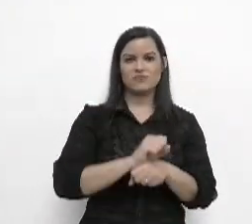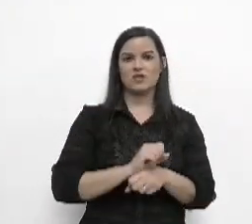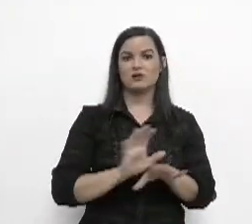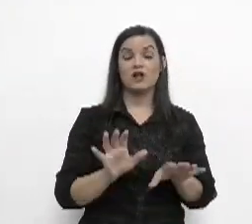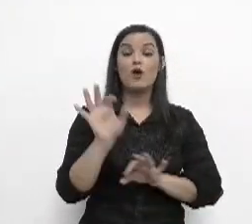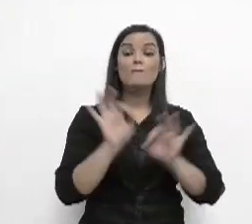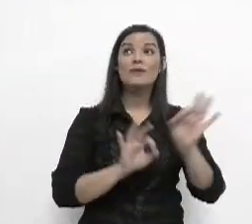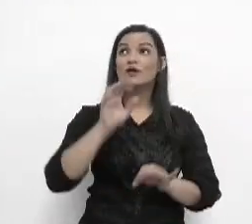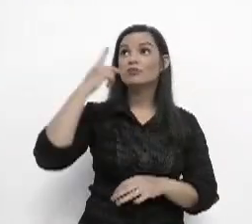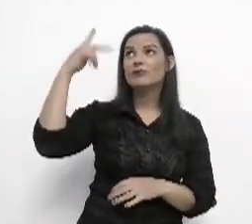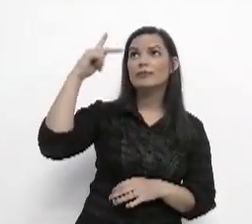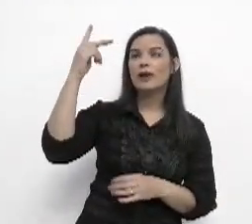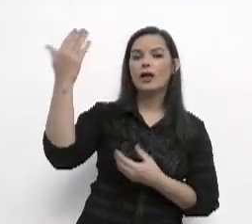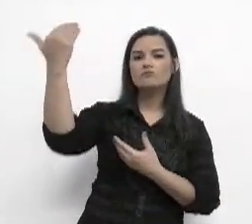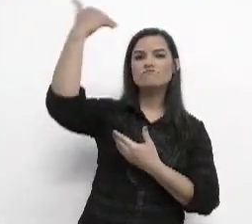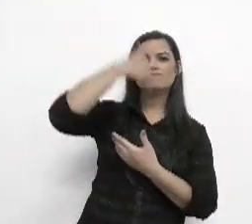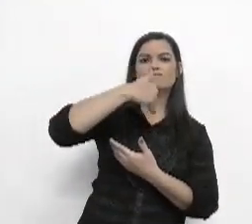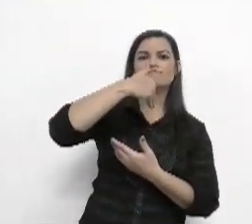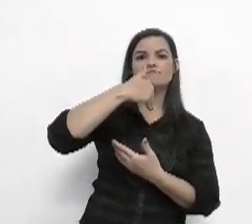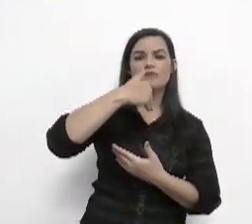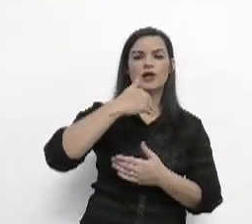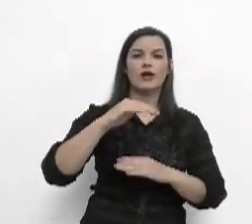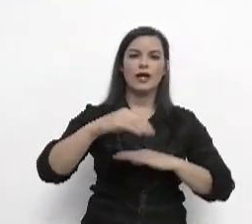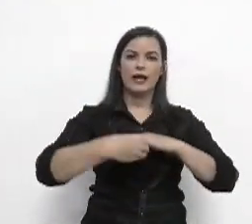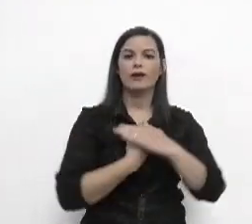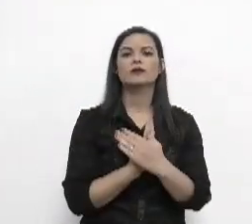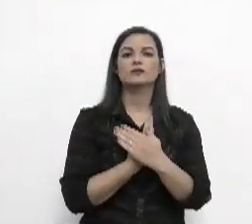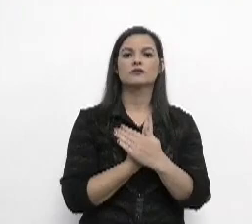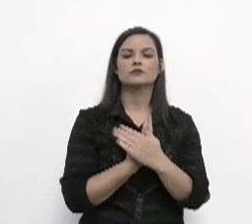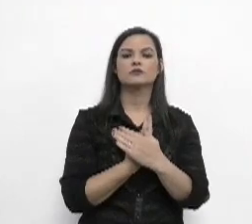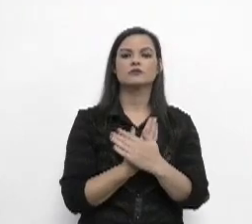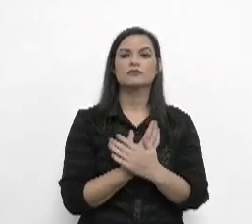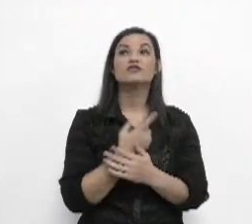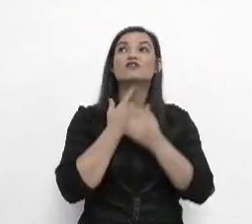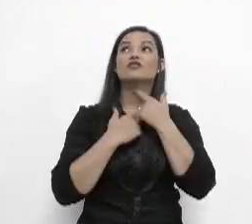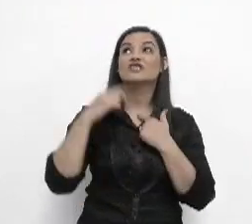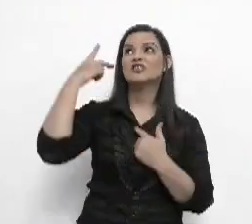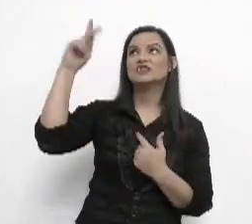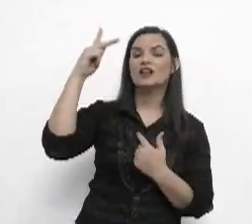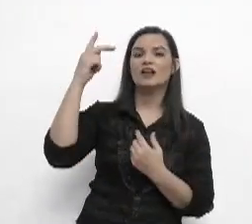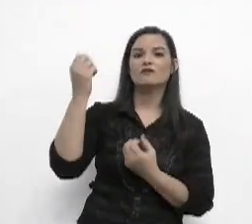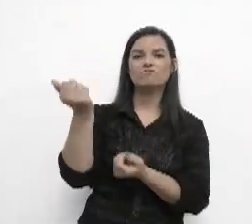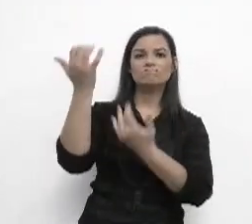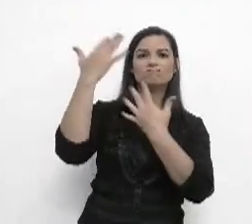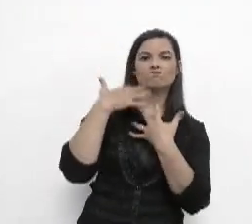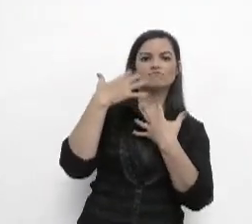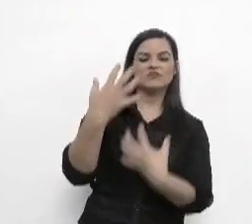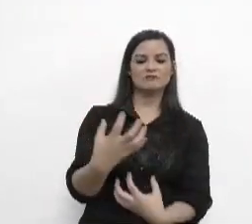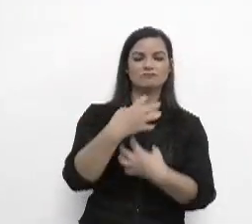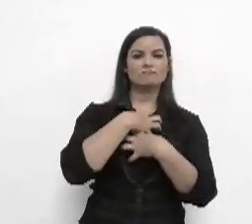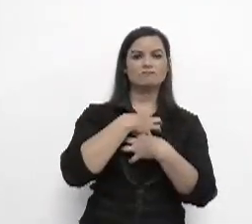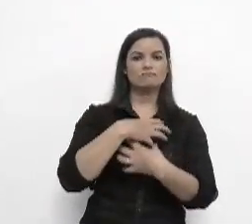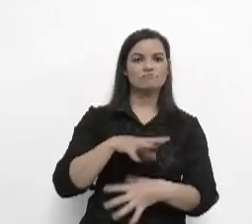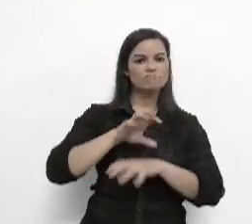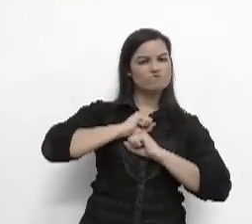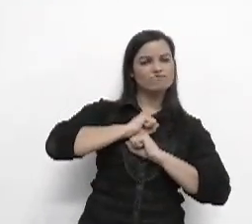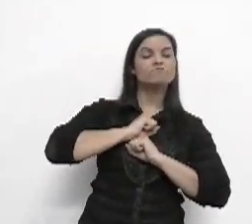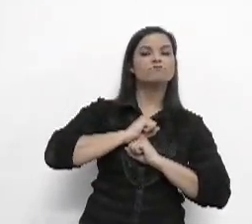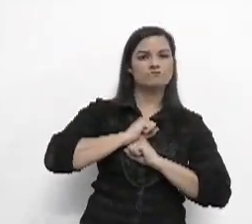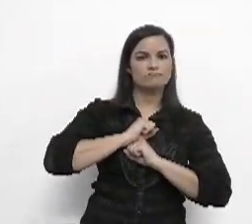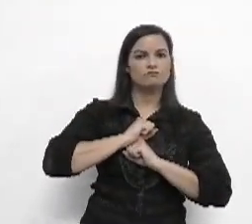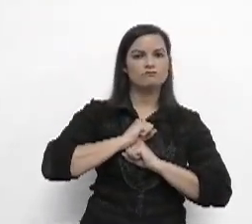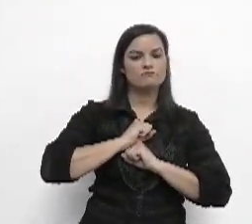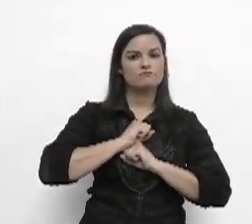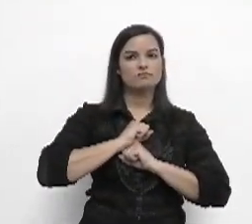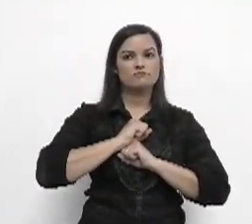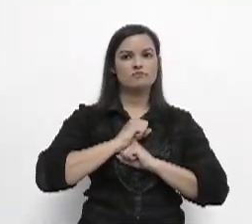Jesus entra em nossa vida. 예수님의 원하심이 우리 속으로 들어와야 Os 됩니다. desejos de Cristo entram em nós. 우리의 삶의 방향이 예수님이 원하심이 되어야 O